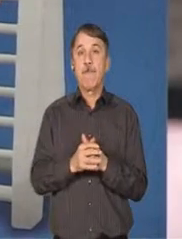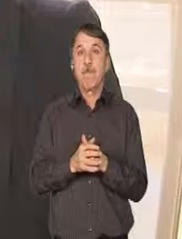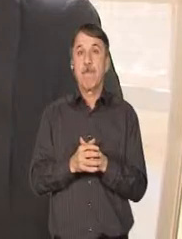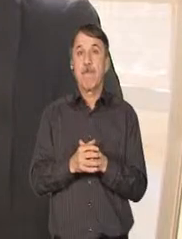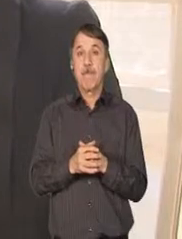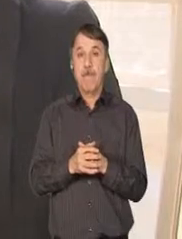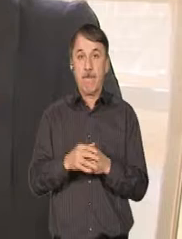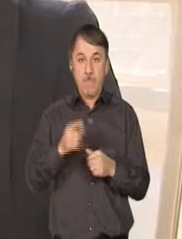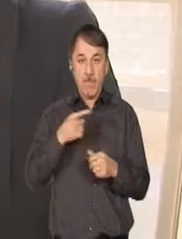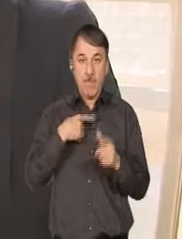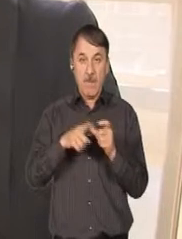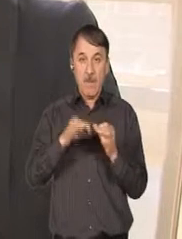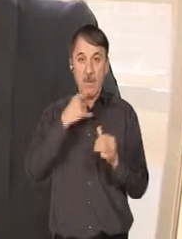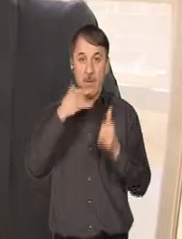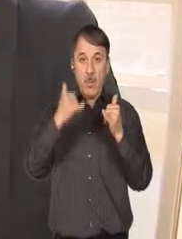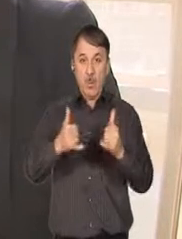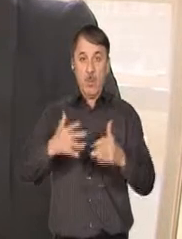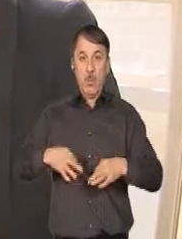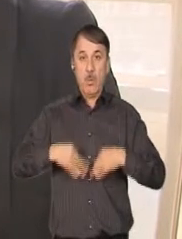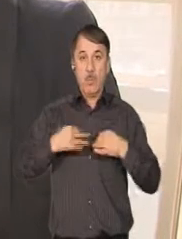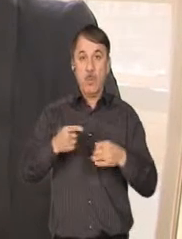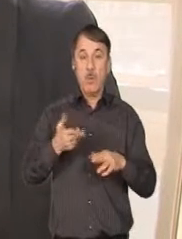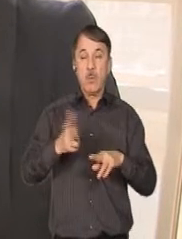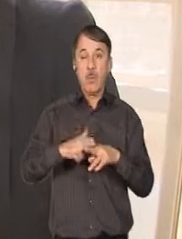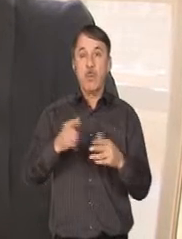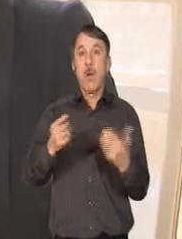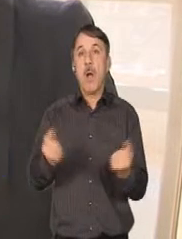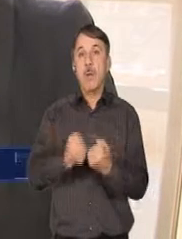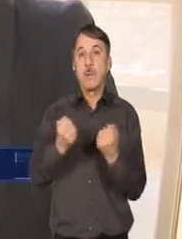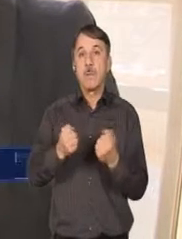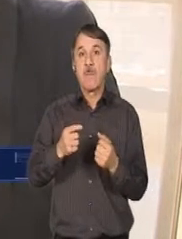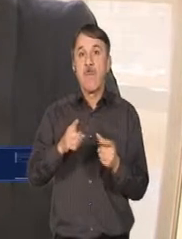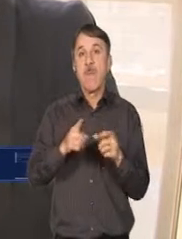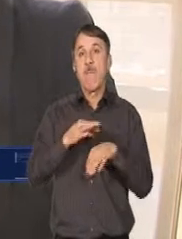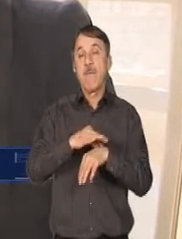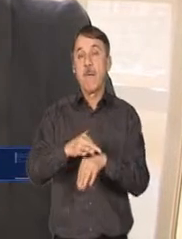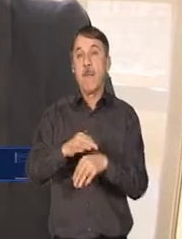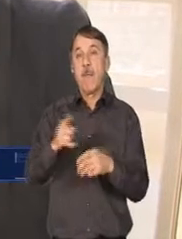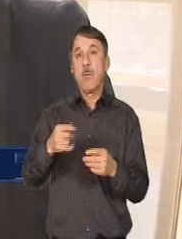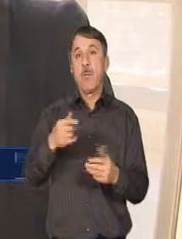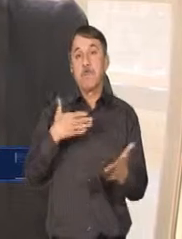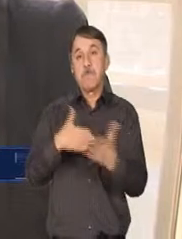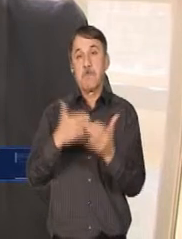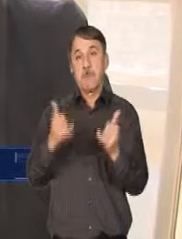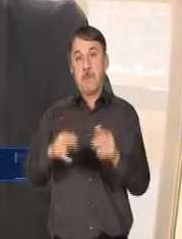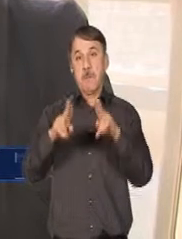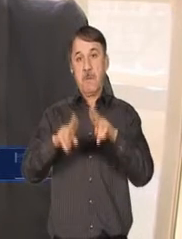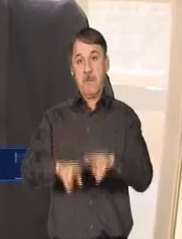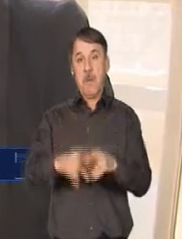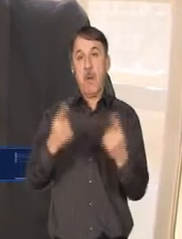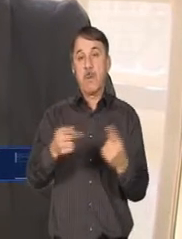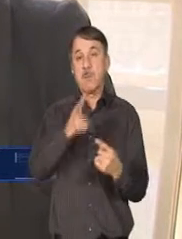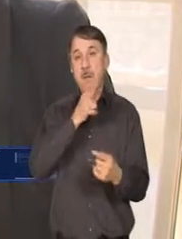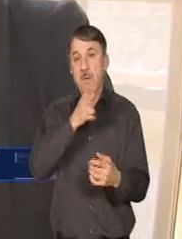sada. Plava kućna računaljka je veoma popularna i atraktivna akcija kod naših sugrađana. Ona se realizuje već nekoliko